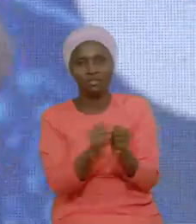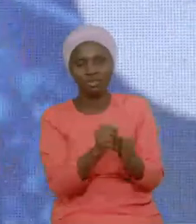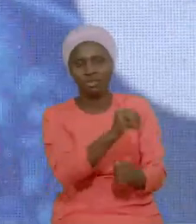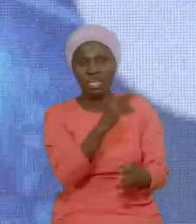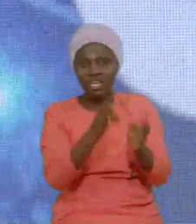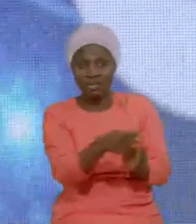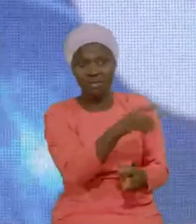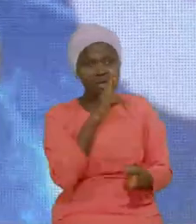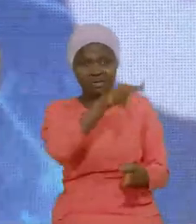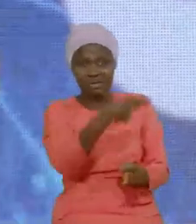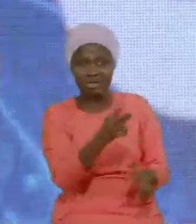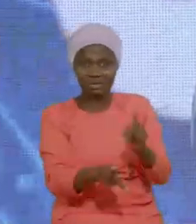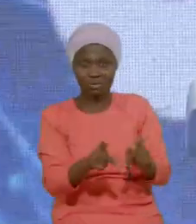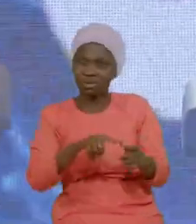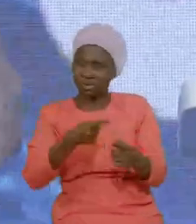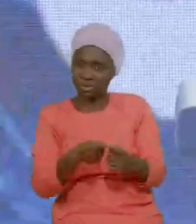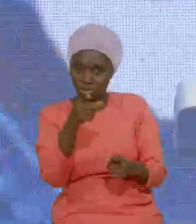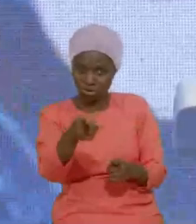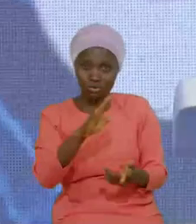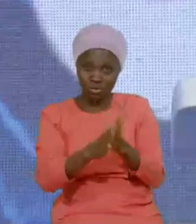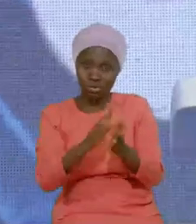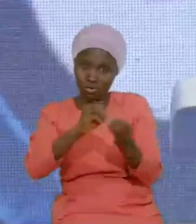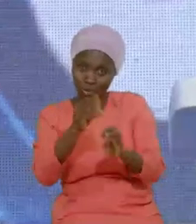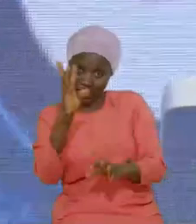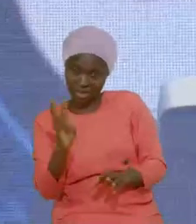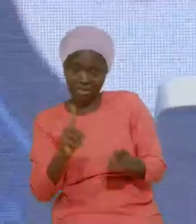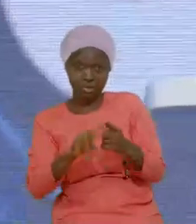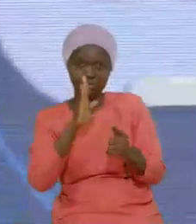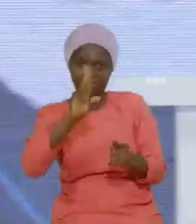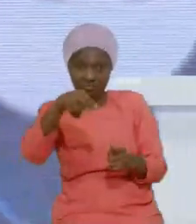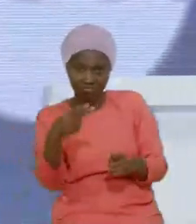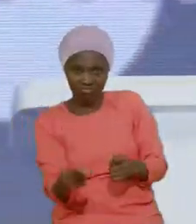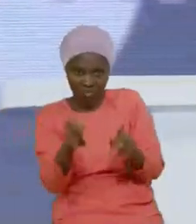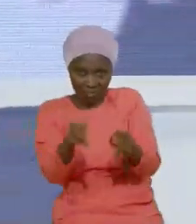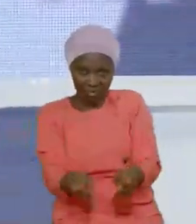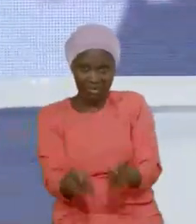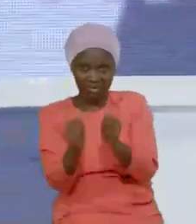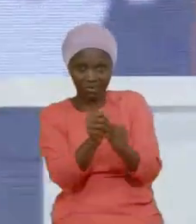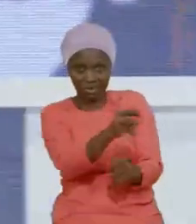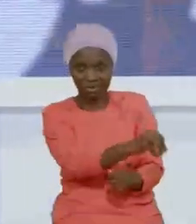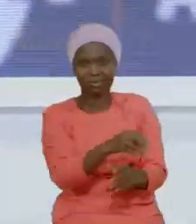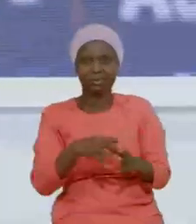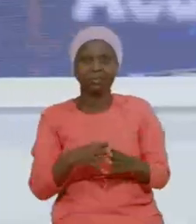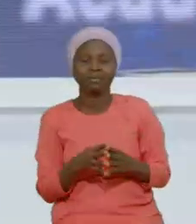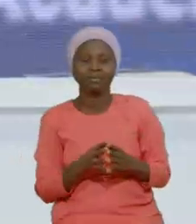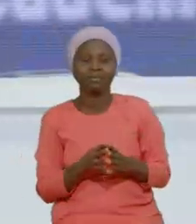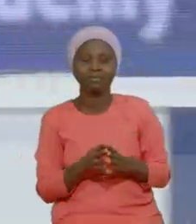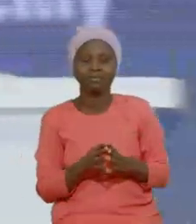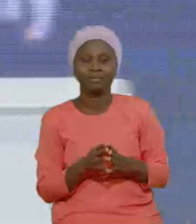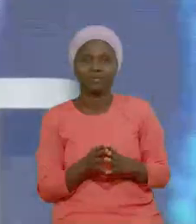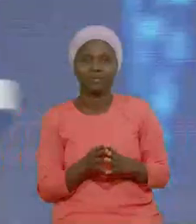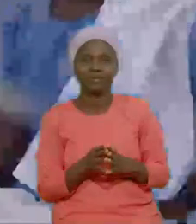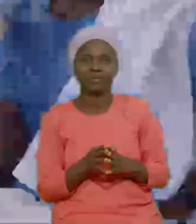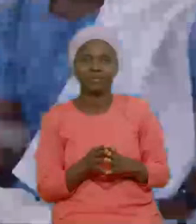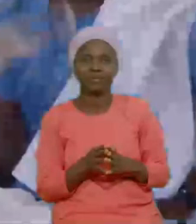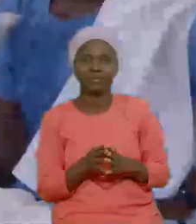non-entities, you'll be number 6. You'll be a non-entity. Et tu marches avec eux, tu manges avec eux,